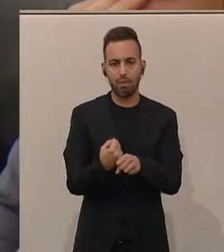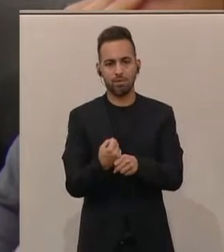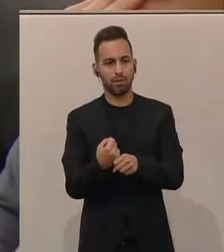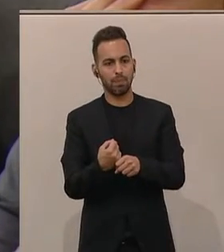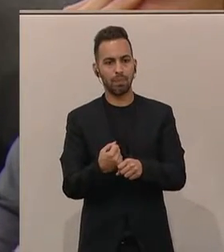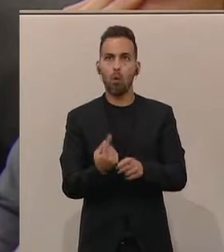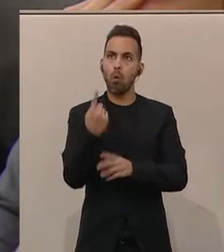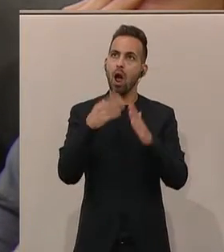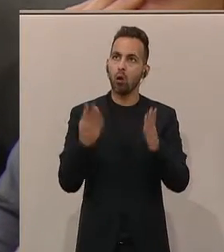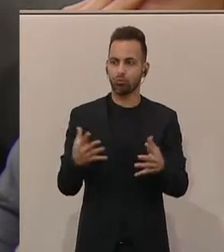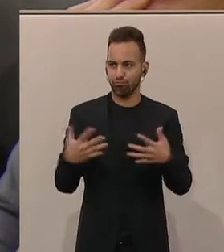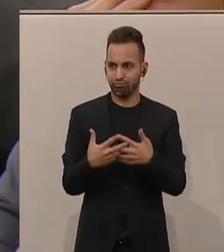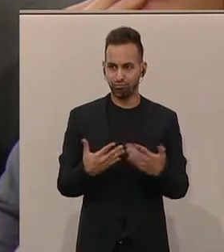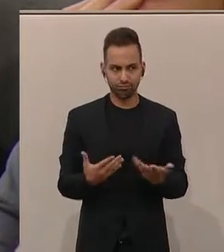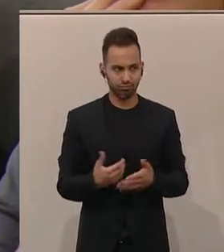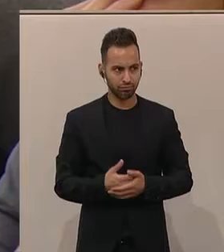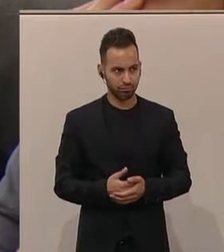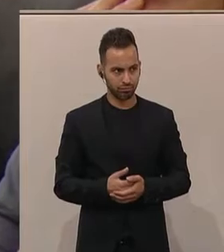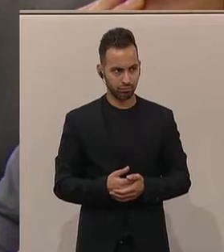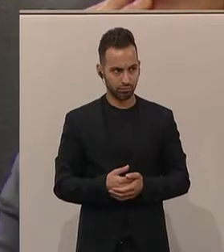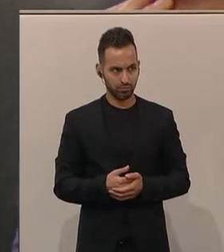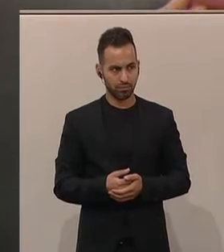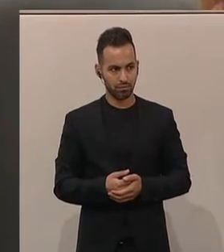im Hohen Haus.